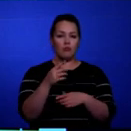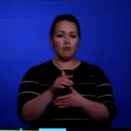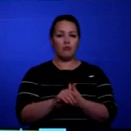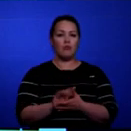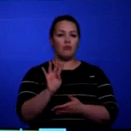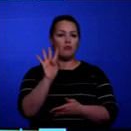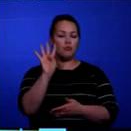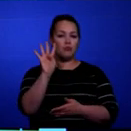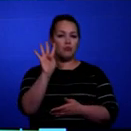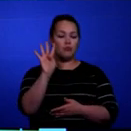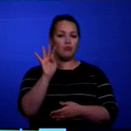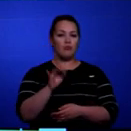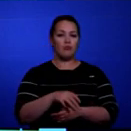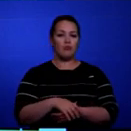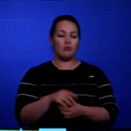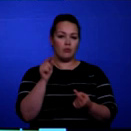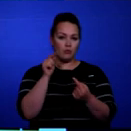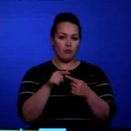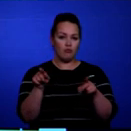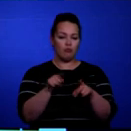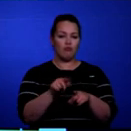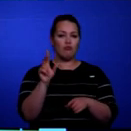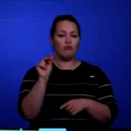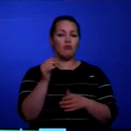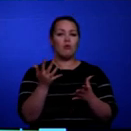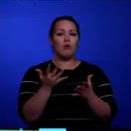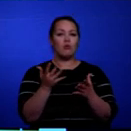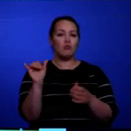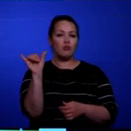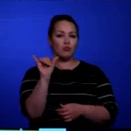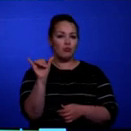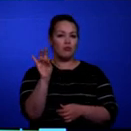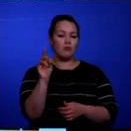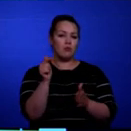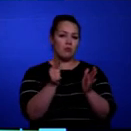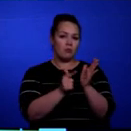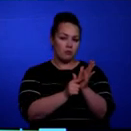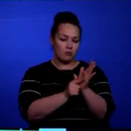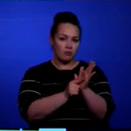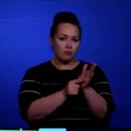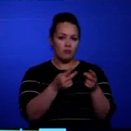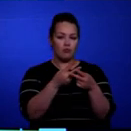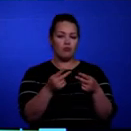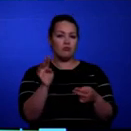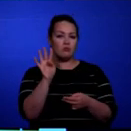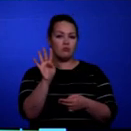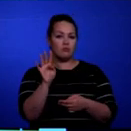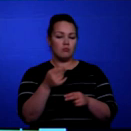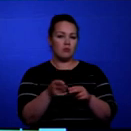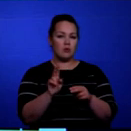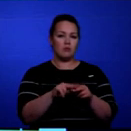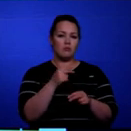4 и теперь подбирают такое число которое при умножении на 7 даёт в конце 4 это